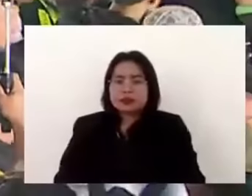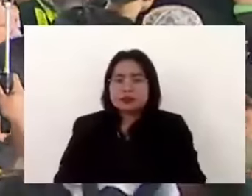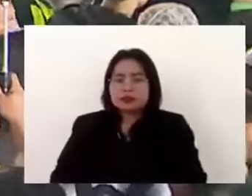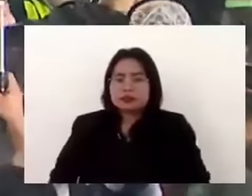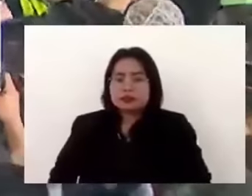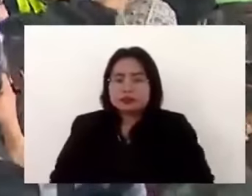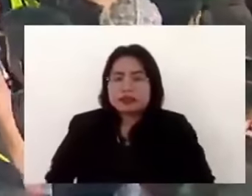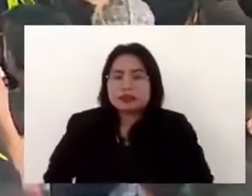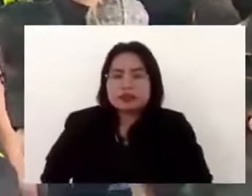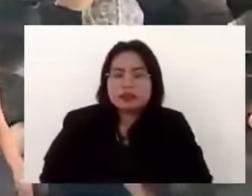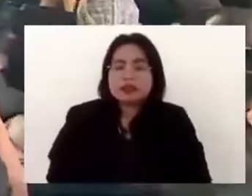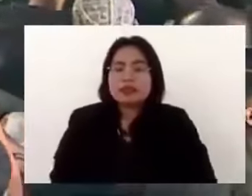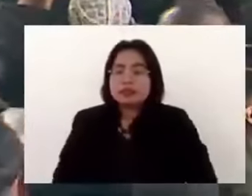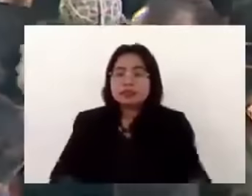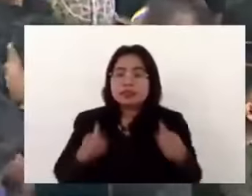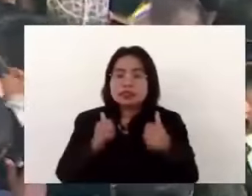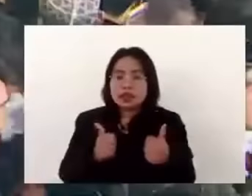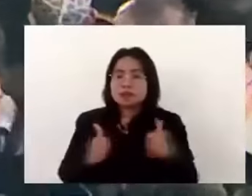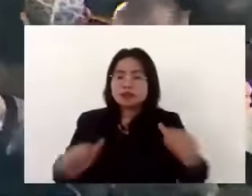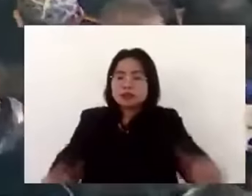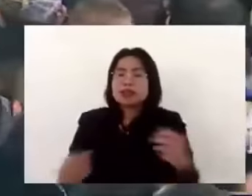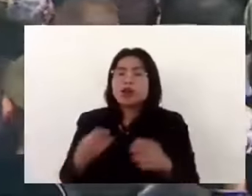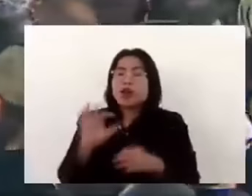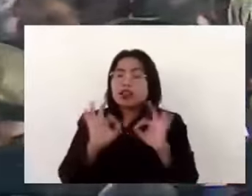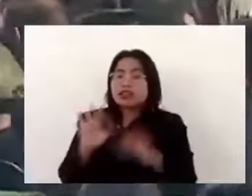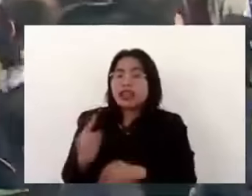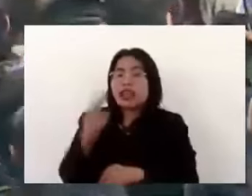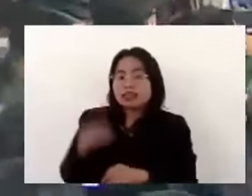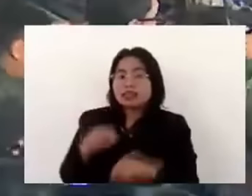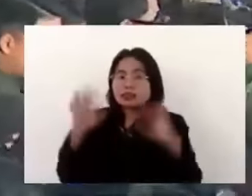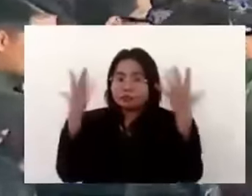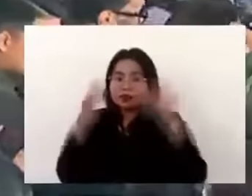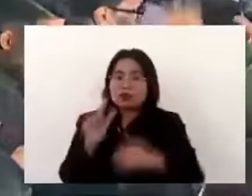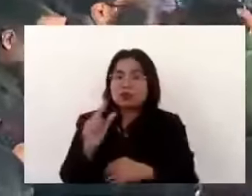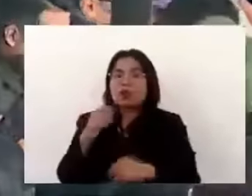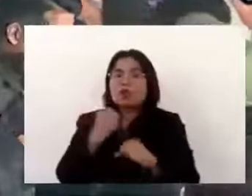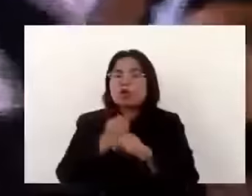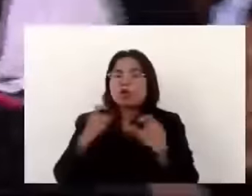perubahan Siap terima sekali lagi selkan untuk Gus